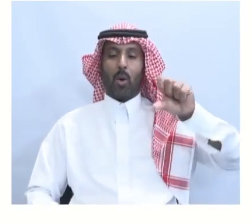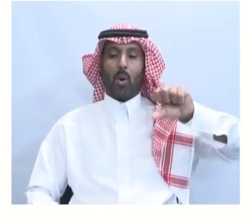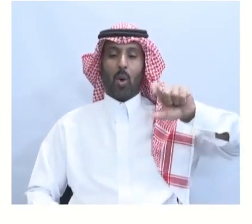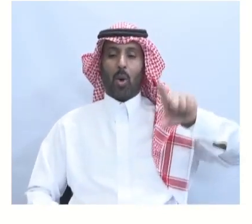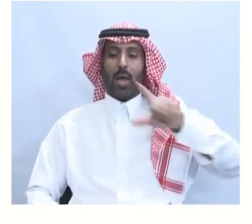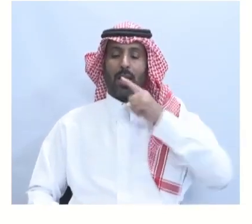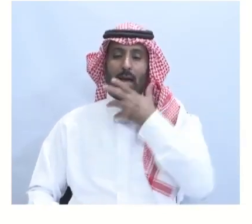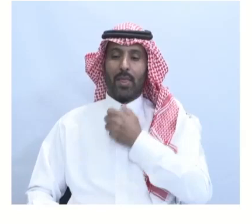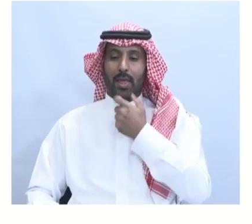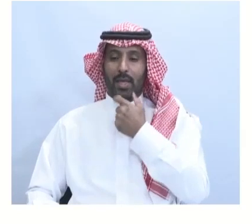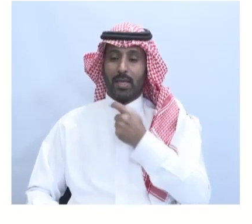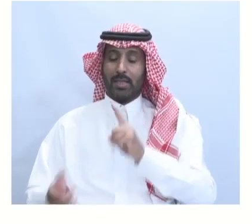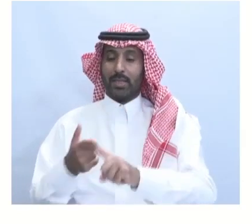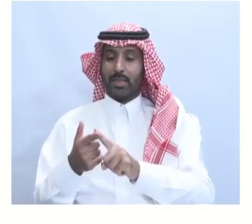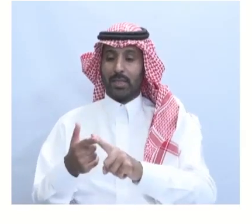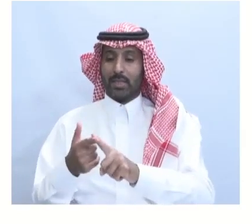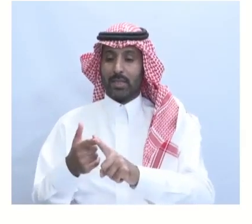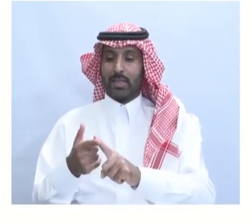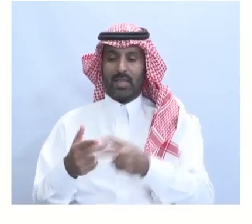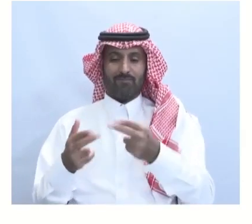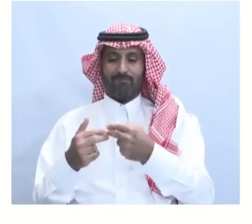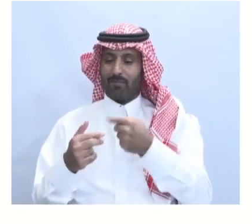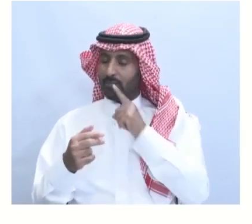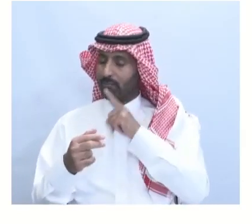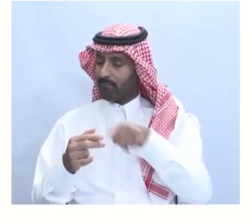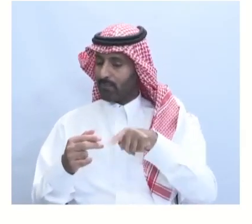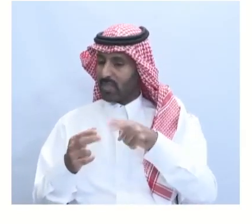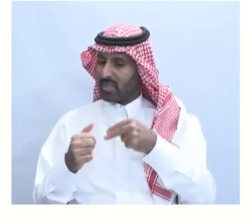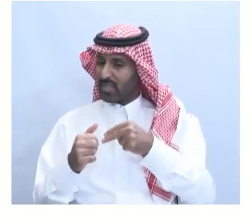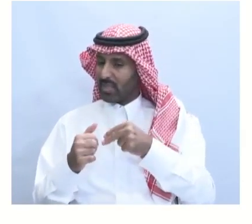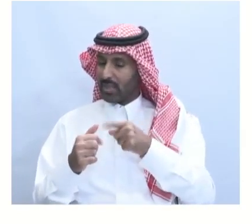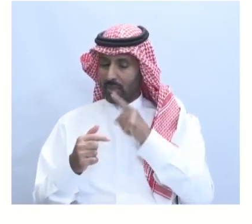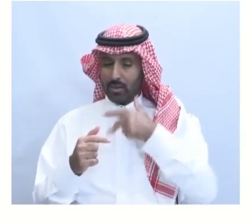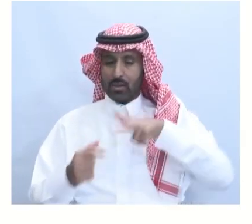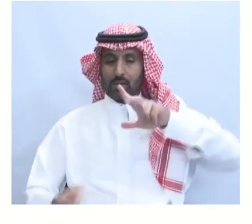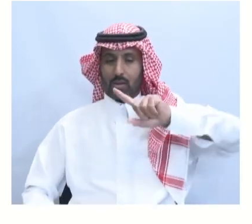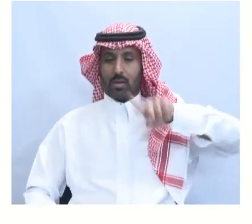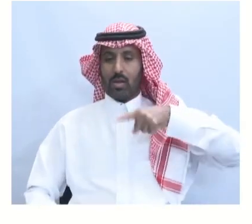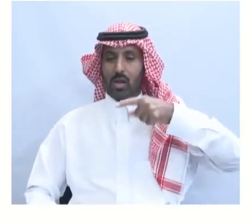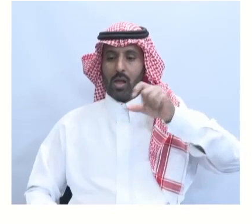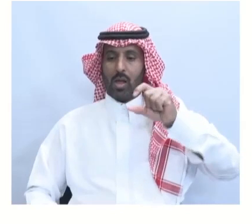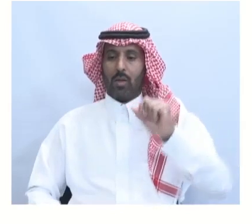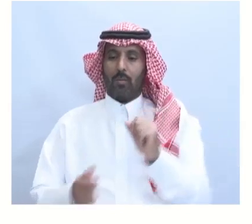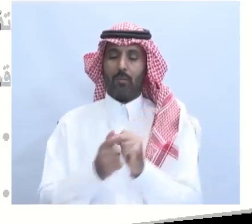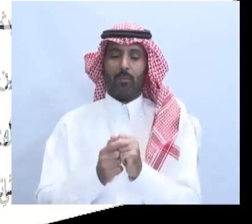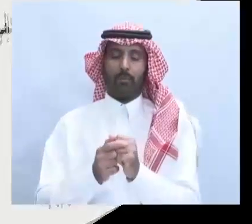الحديث الثاني الرد اما ان يكون مقبولا واما ان يكون مردودا